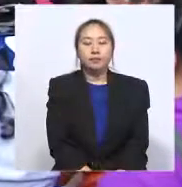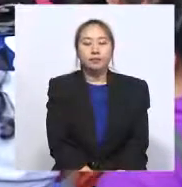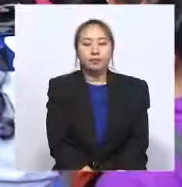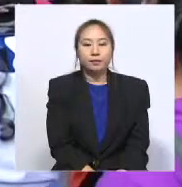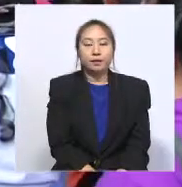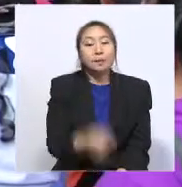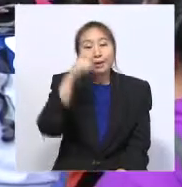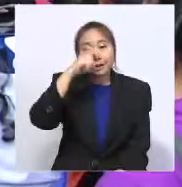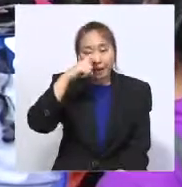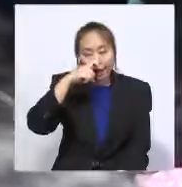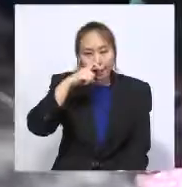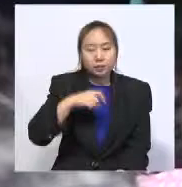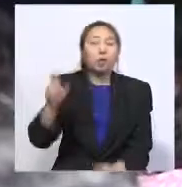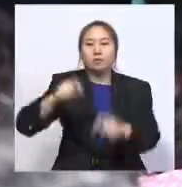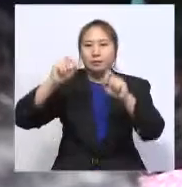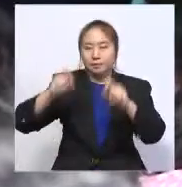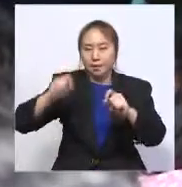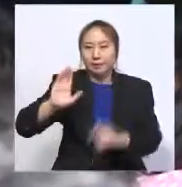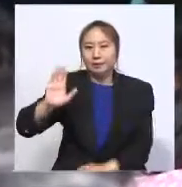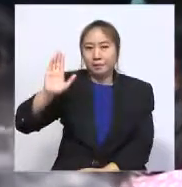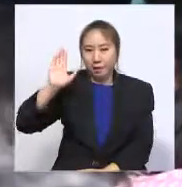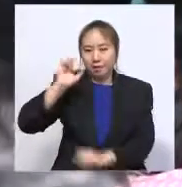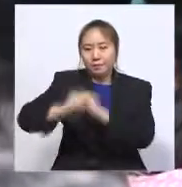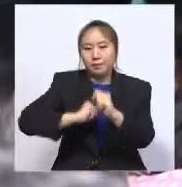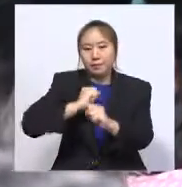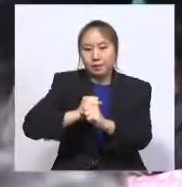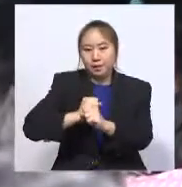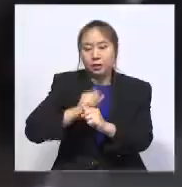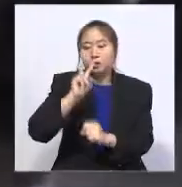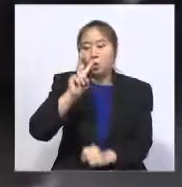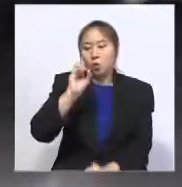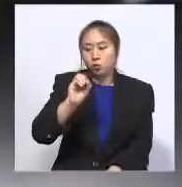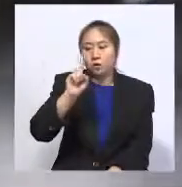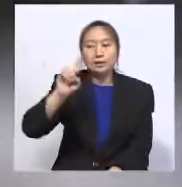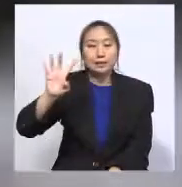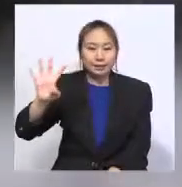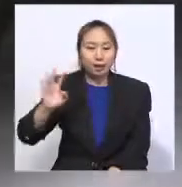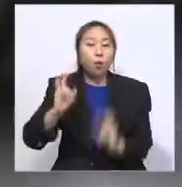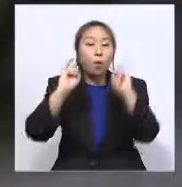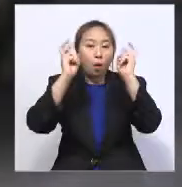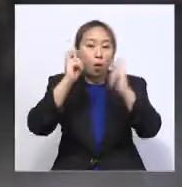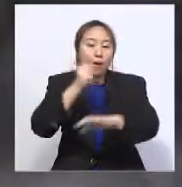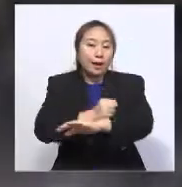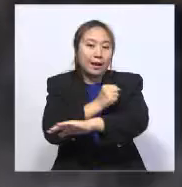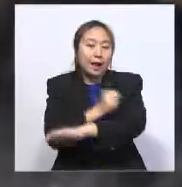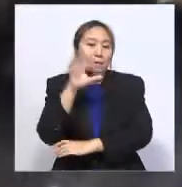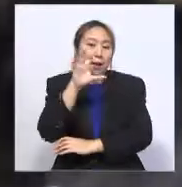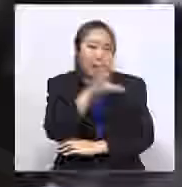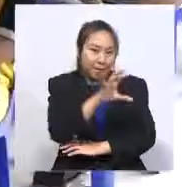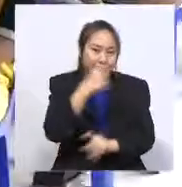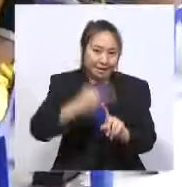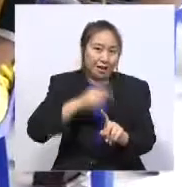ประเทศไทยต้องให้สัตยาบันพิธีสารปีคริสตศักราช2014ว่าด้วยแรงงานบังคับภายในเดือนมิถุนาย